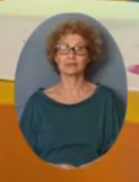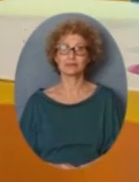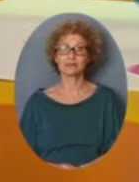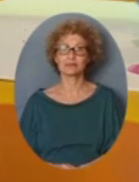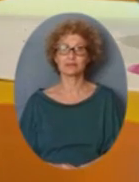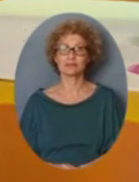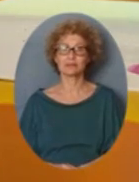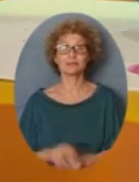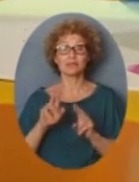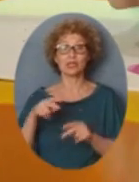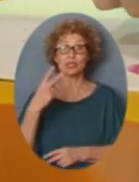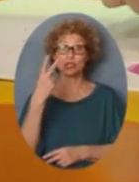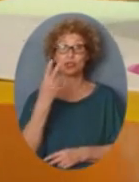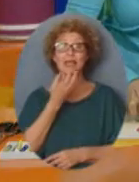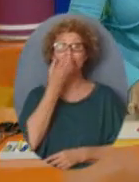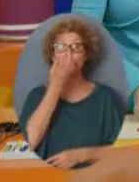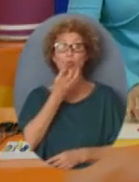הנה, יש לי שני תפוחים.